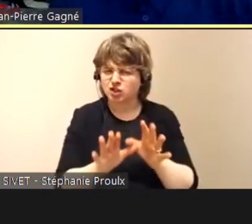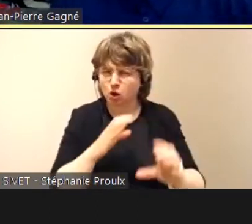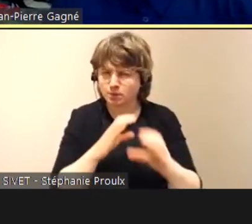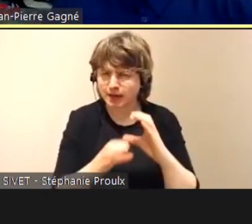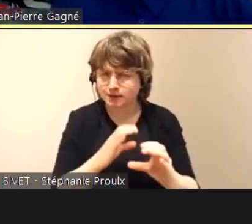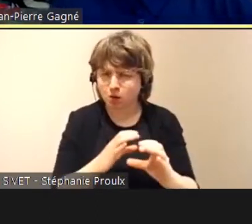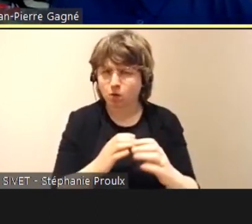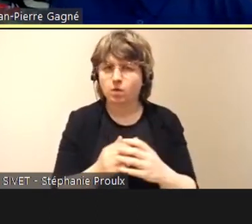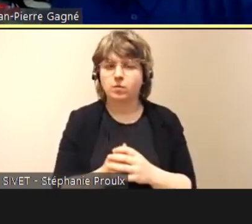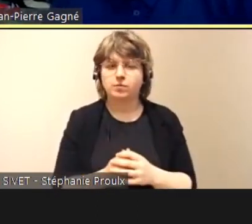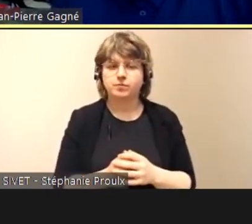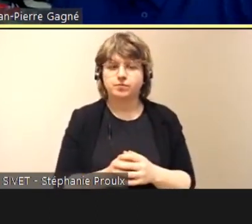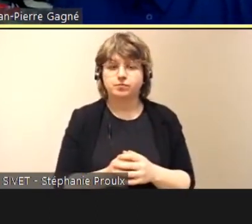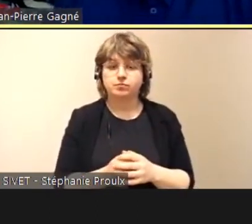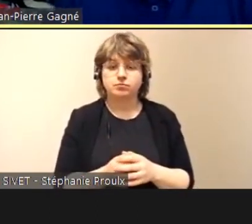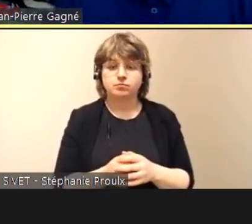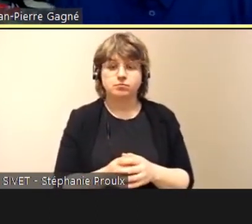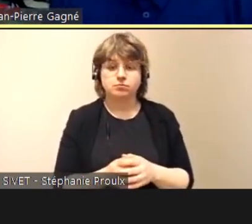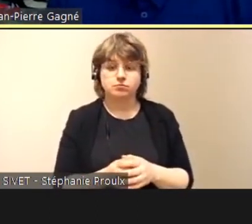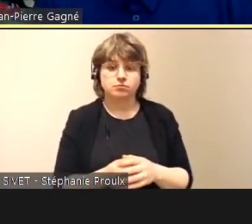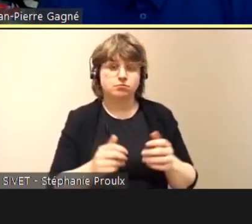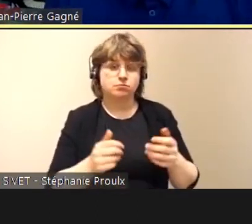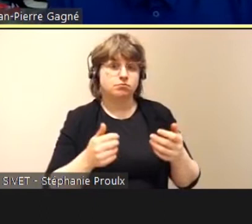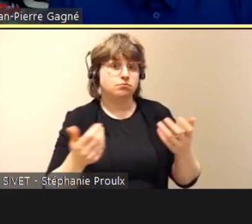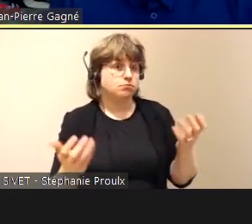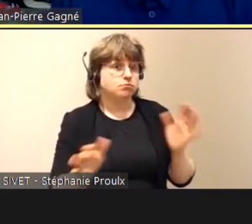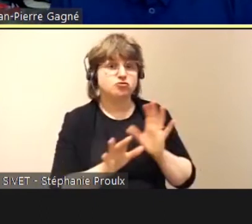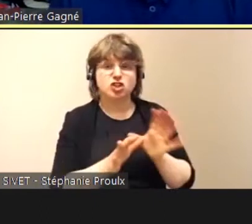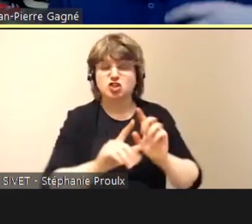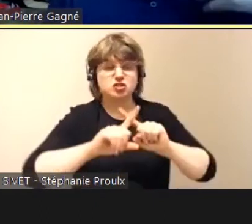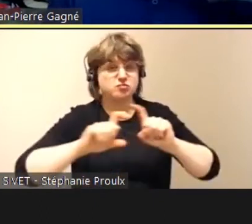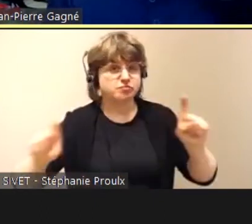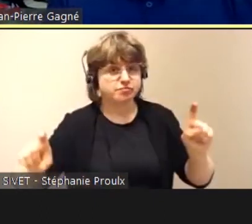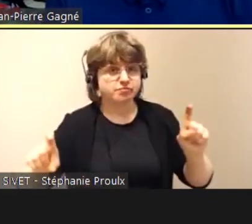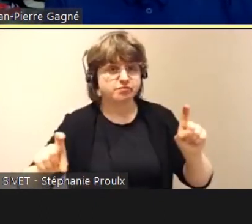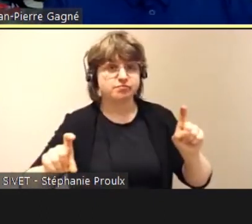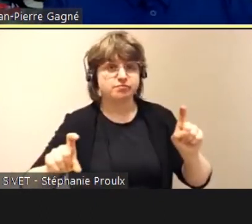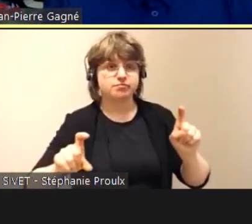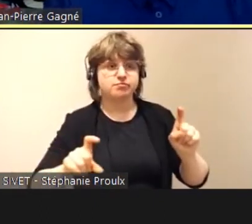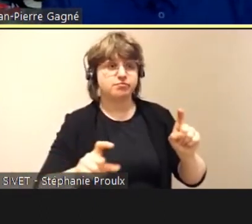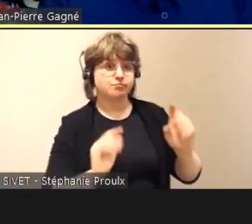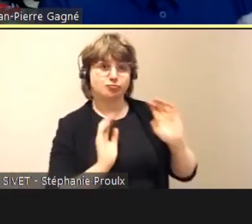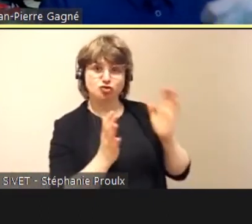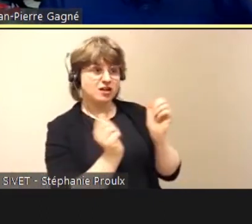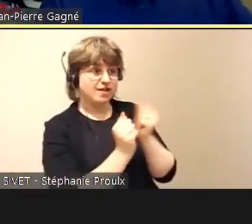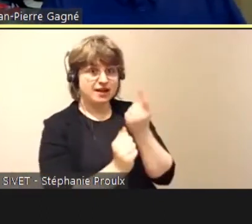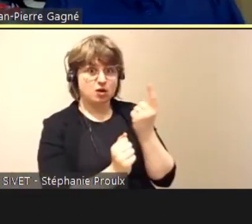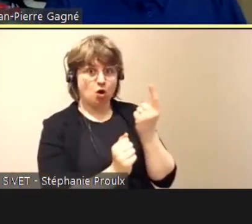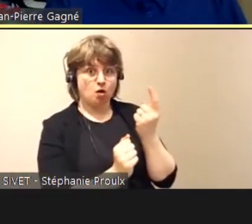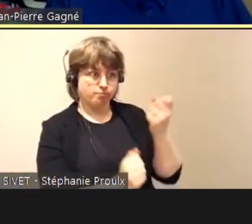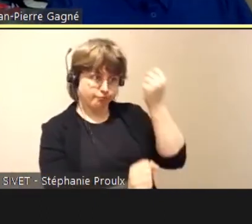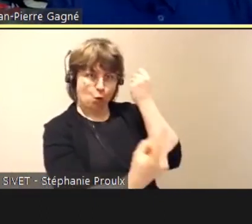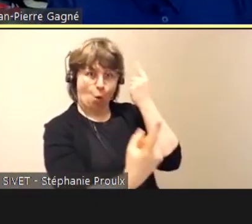de compte tout ce qu'on peut utiliser, tout ce qu'on utilise déjà d'ailleurs normalement pour se faire comprendre ou pour